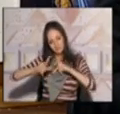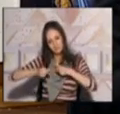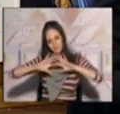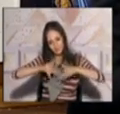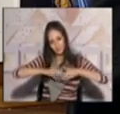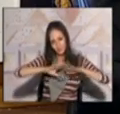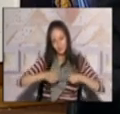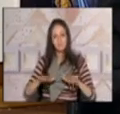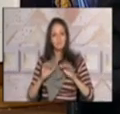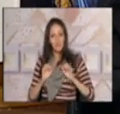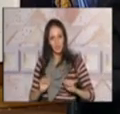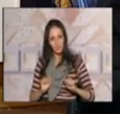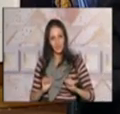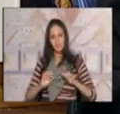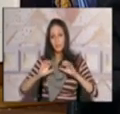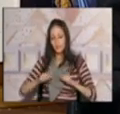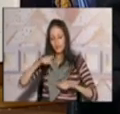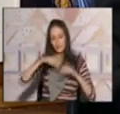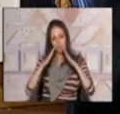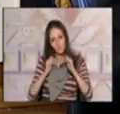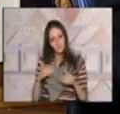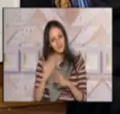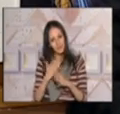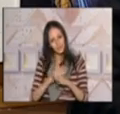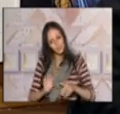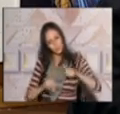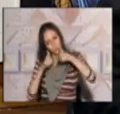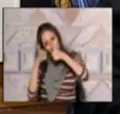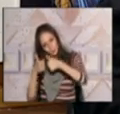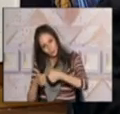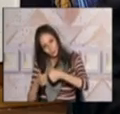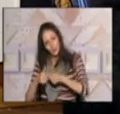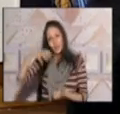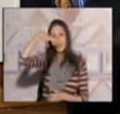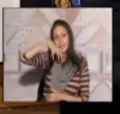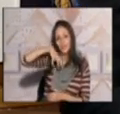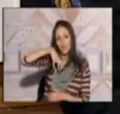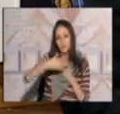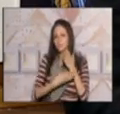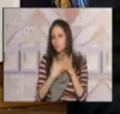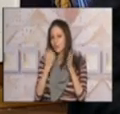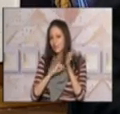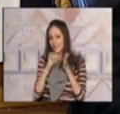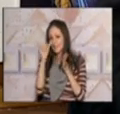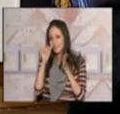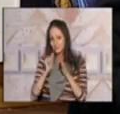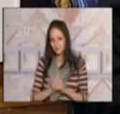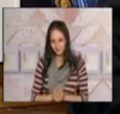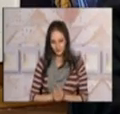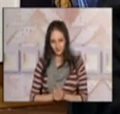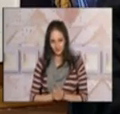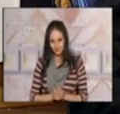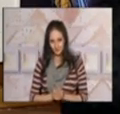واحنا بنستعد للانتقال للعاصمه الاداريه الجديده واختيار عاملين على مستوى معين. هنا نقول الجهاز المركزي للتنظيم